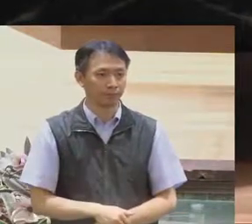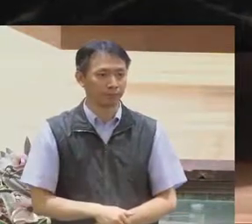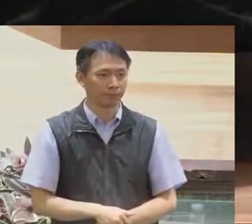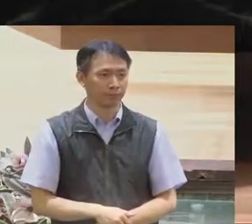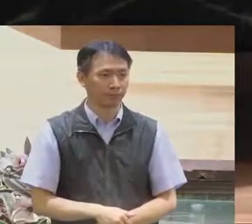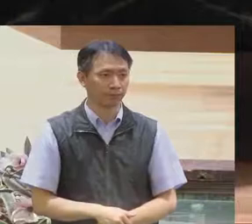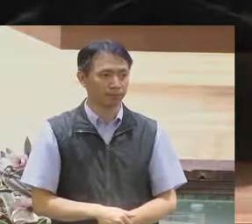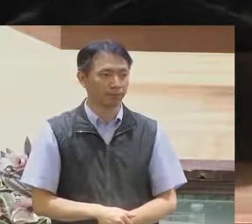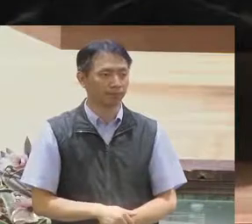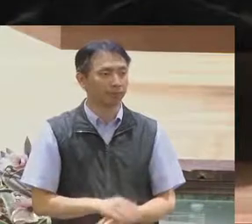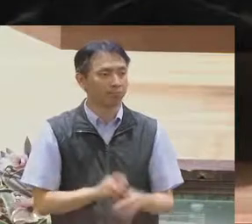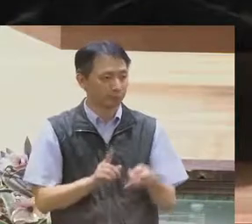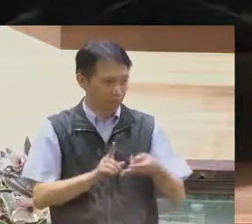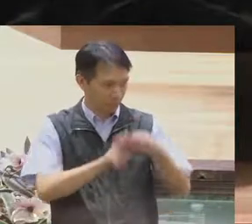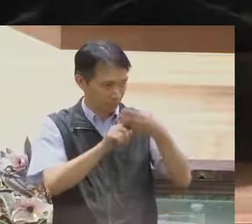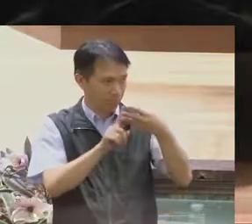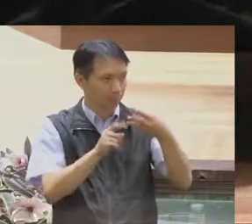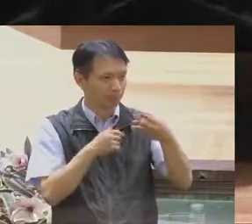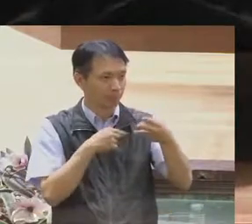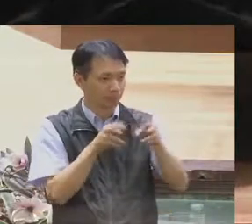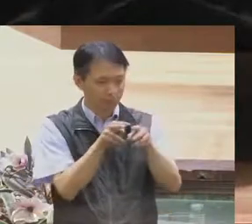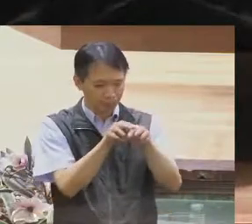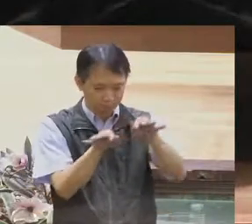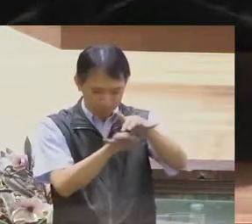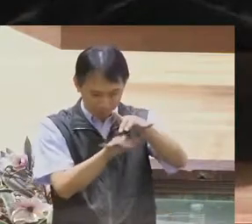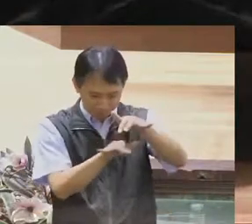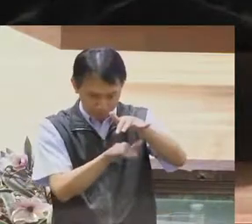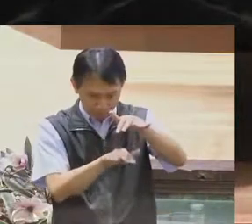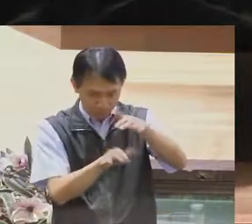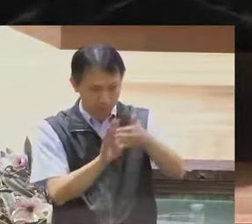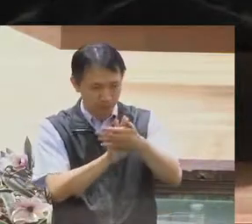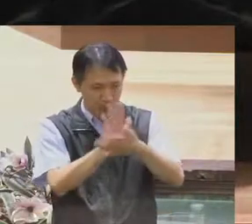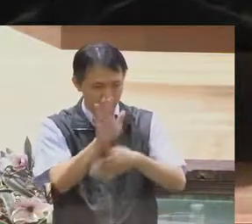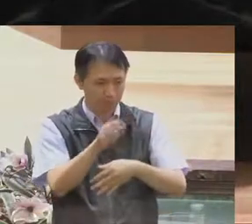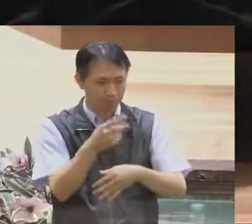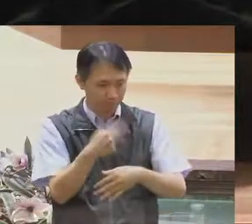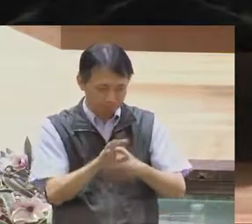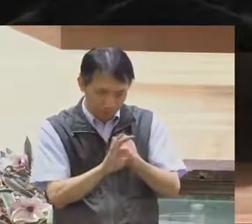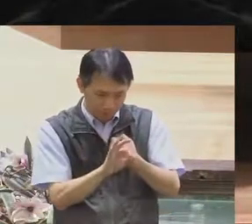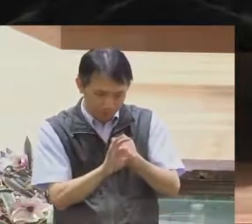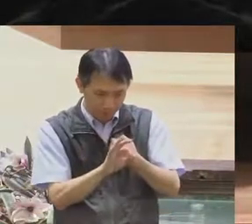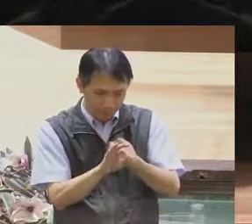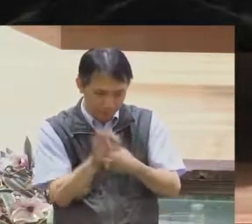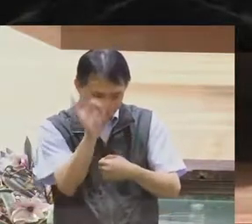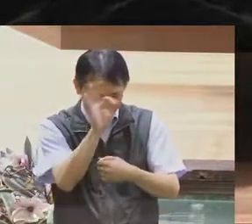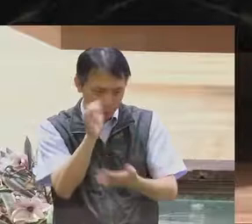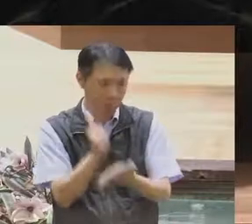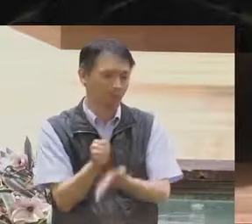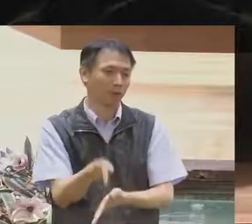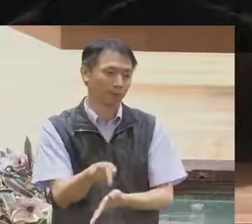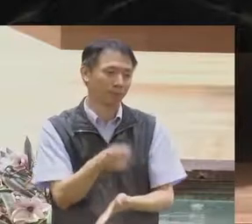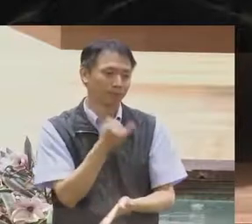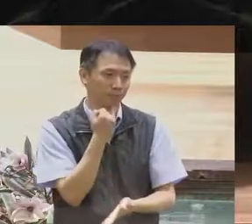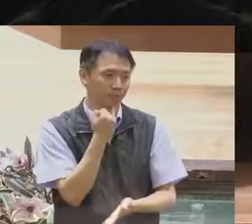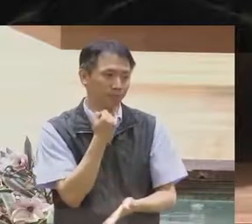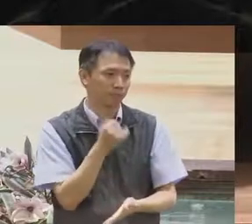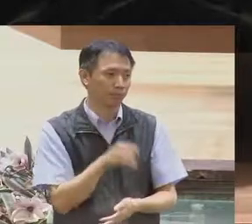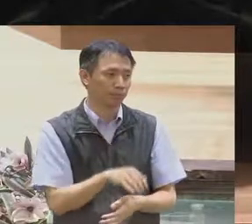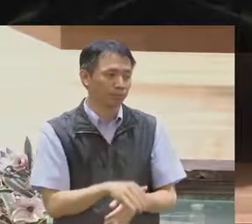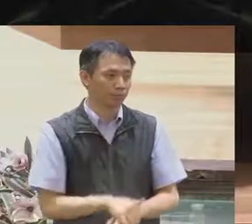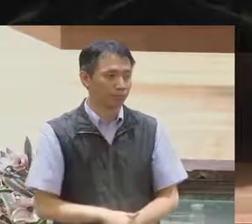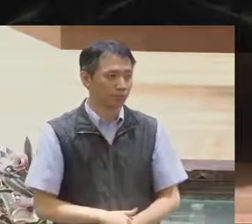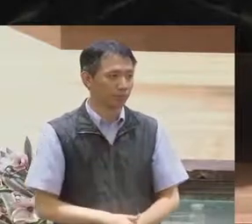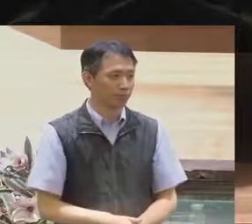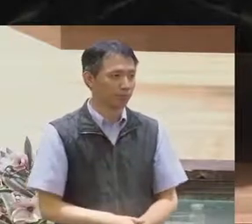列。那主要是列出那一些特殊的序列之后，经过一些尝试，找出一个可以减少那些会制造问